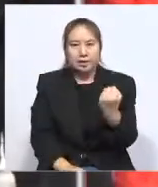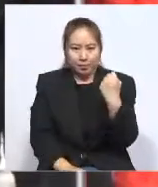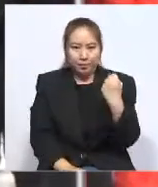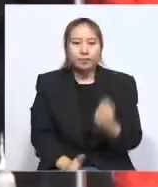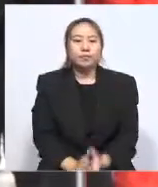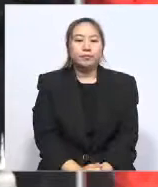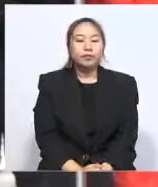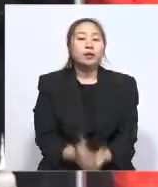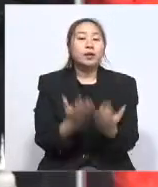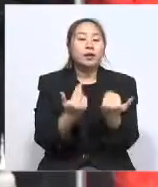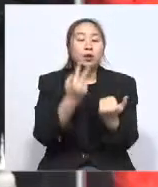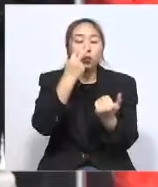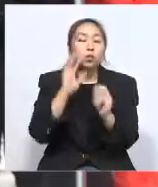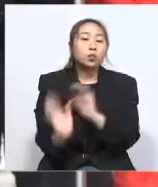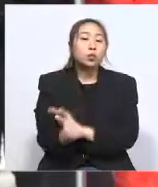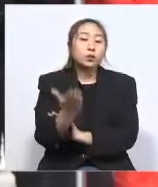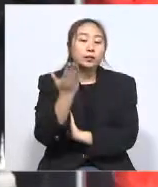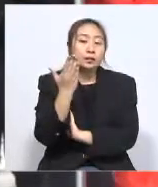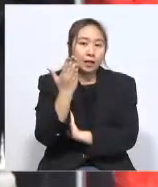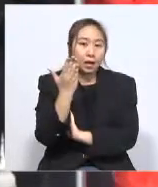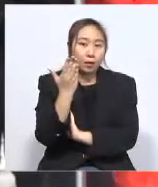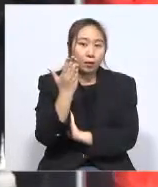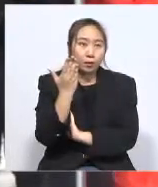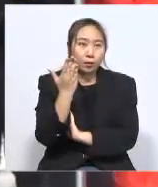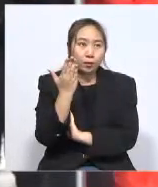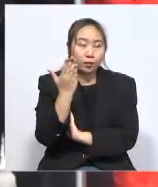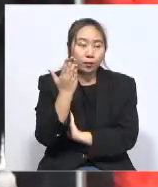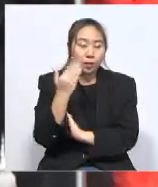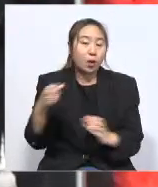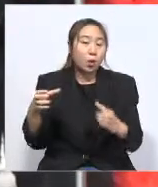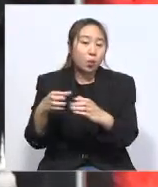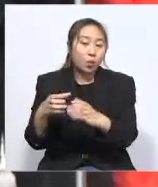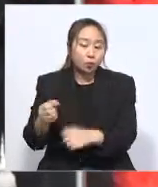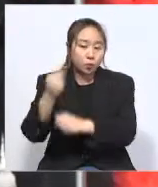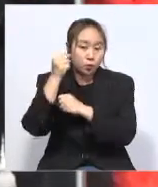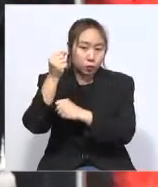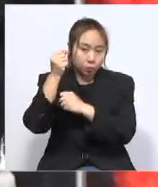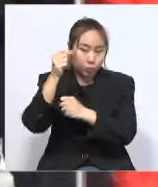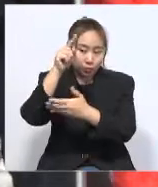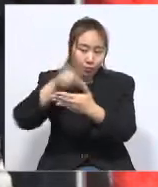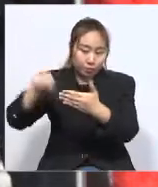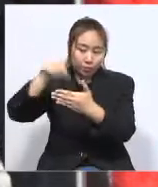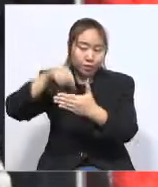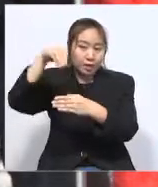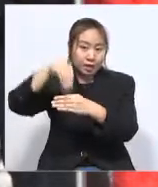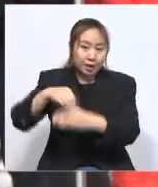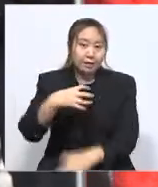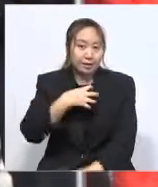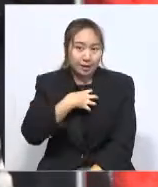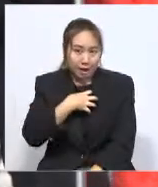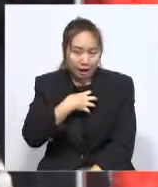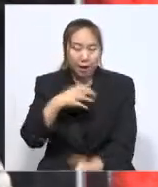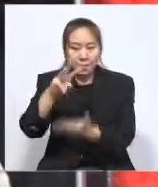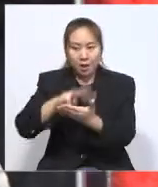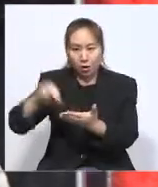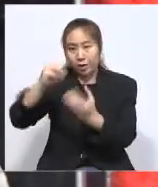ราจะไปดูบรรยากาศช่วงเช้าที่ผ่านมานะครับหลังจากที่กลุ่มผู้ชุมนุมอยากเลือกตั้งคนอยากเลือกตั้งนั้นอยู่ในภายในมหา